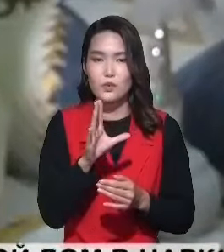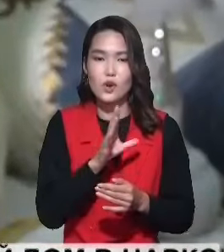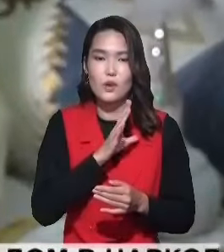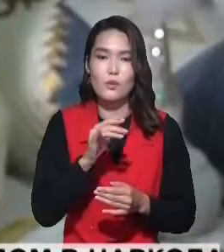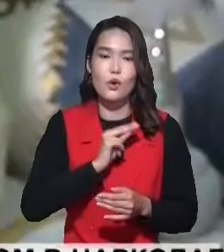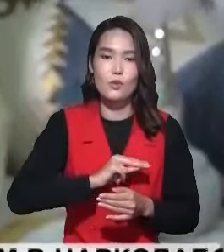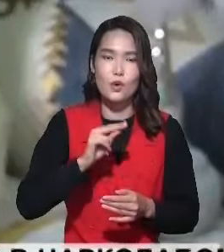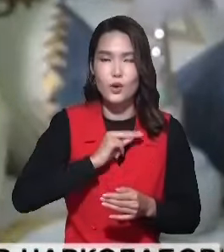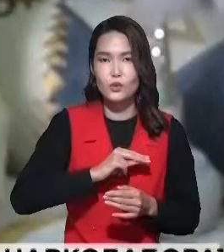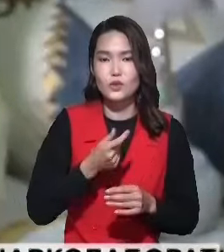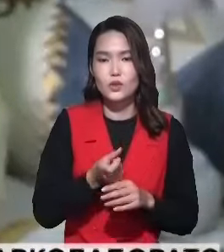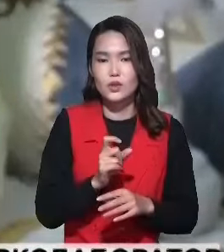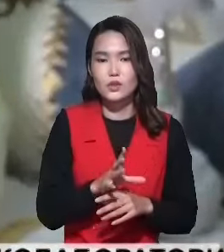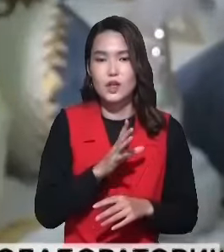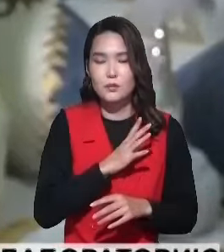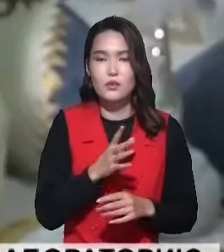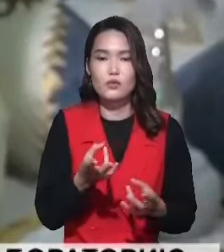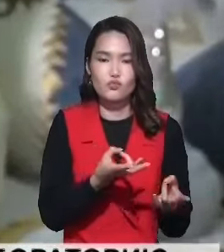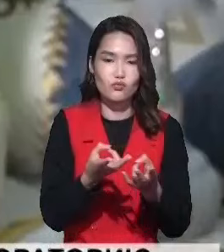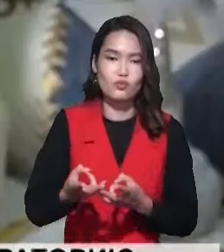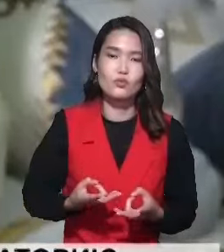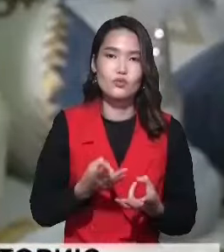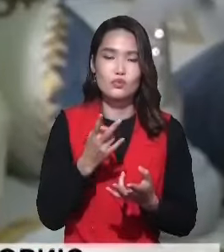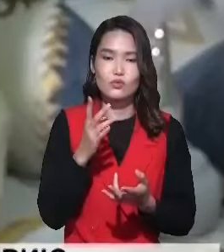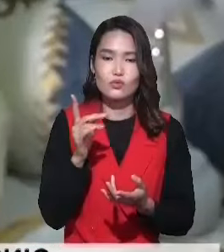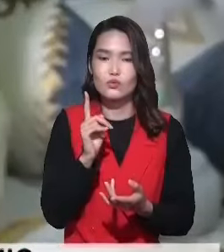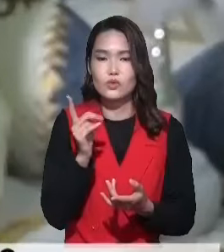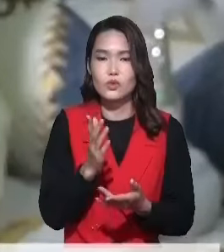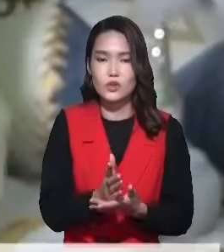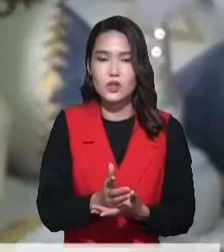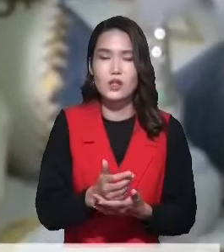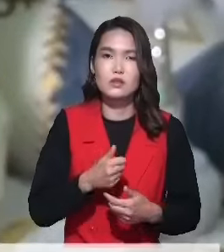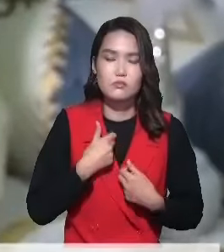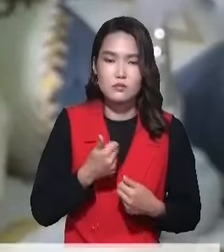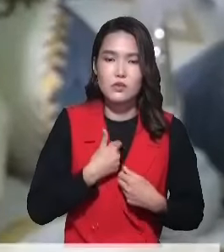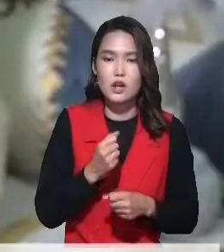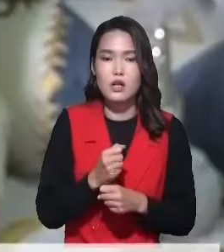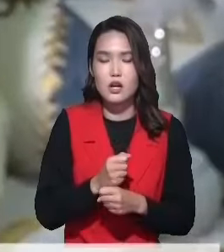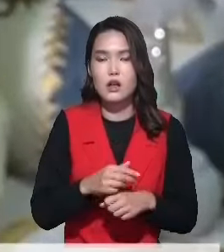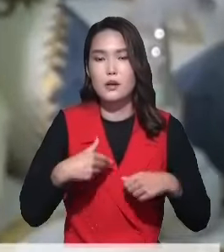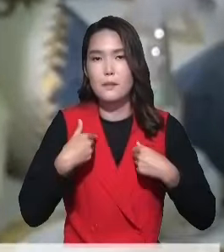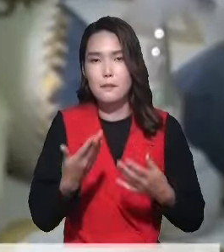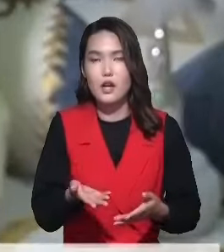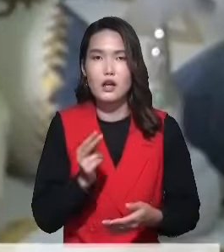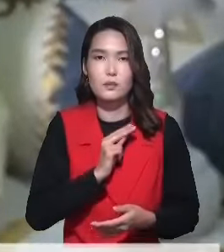с 8 до 8 и без выходных. То есть им хочется работать, поэтому мы предоставляем им работу.